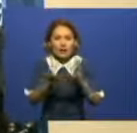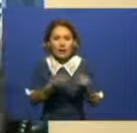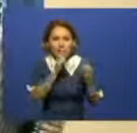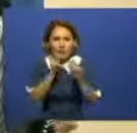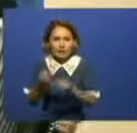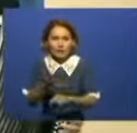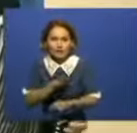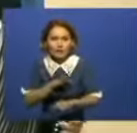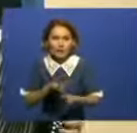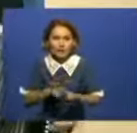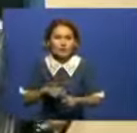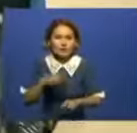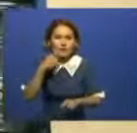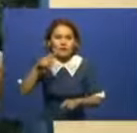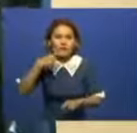білдірді.